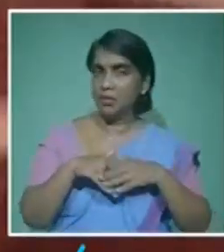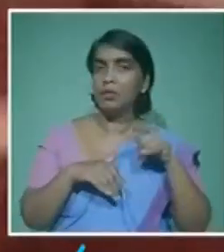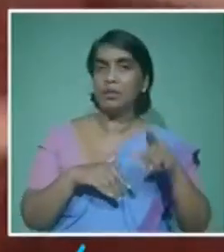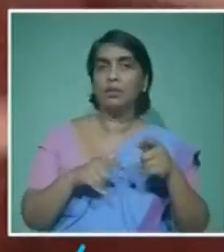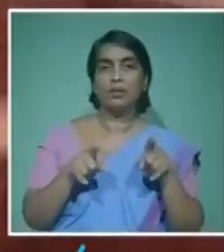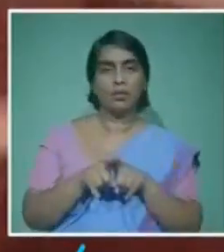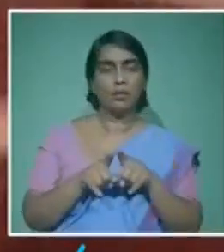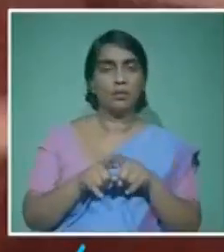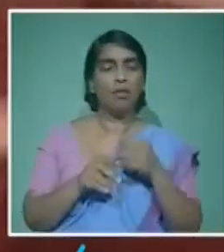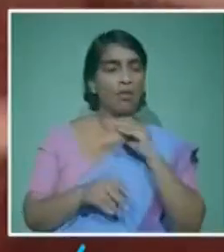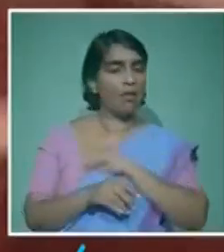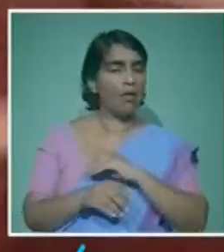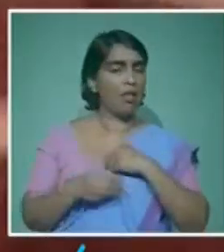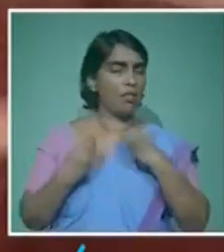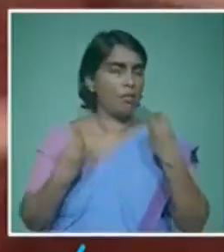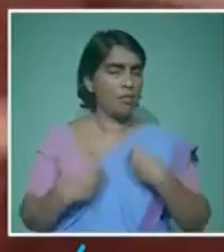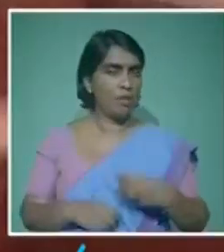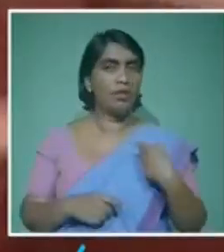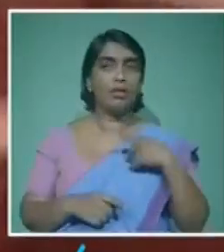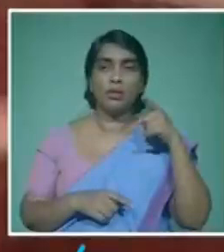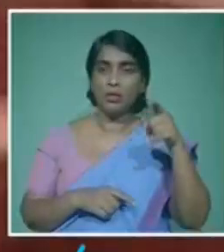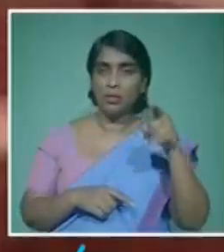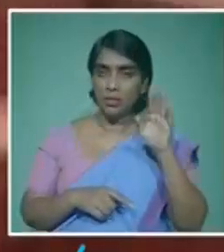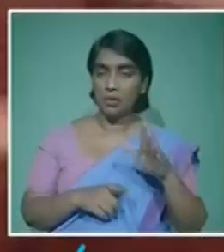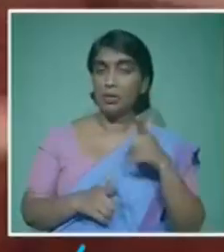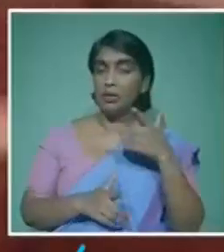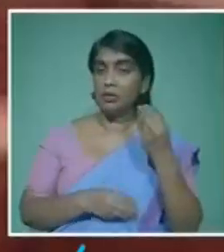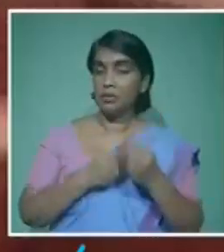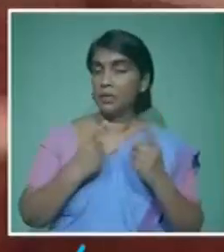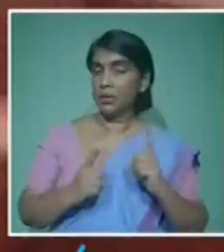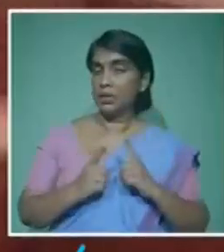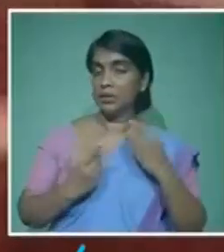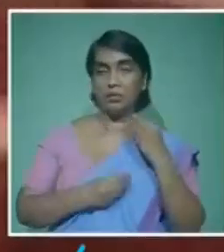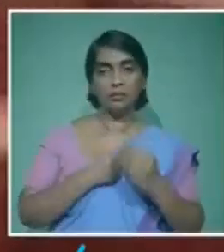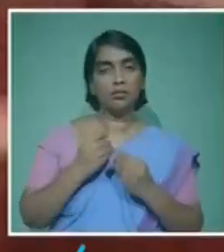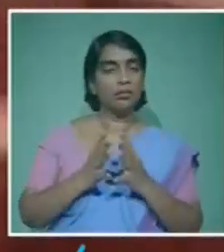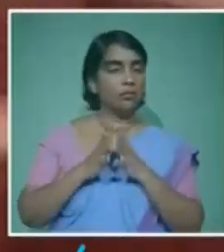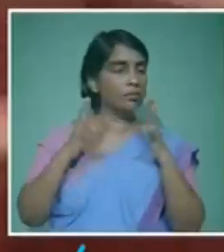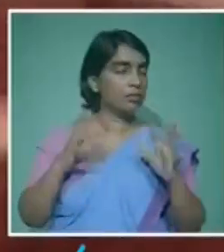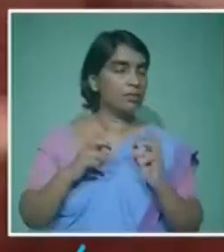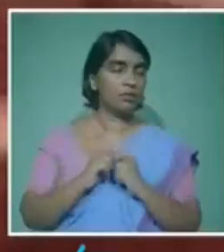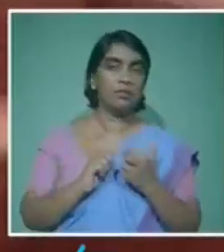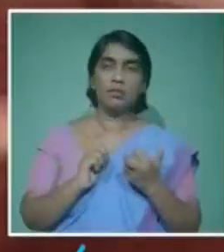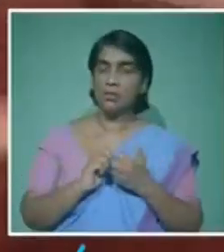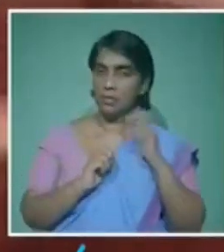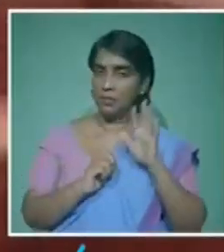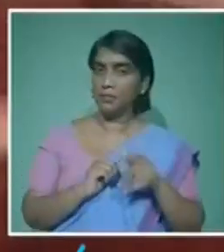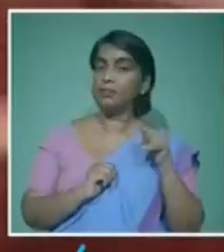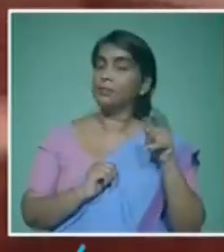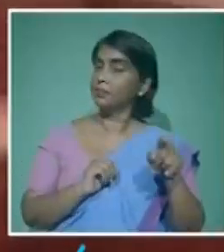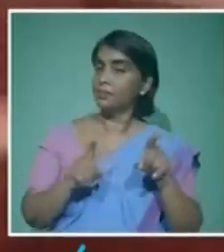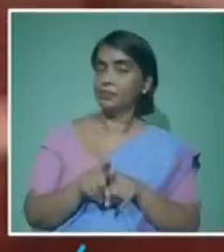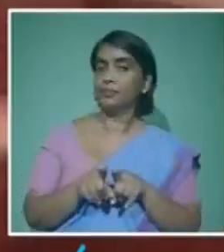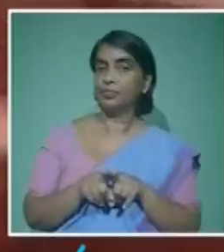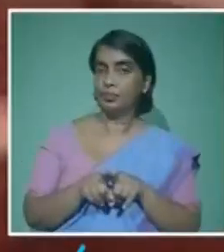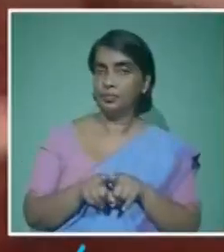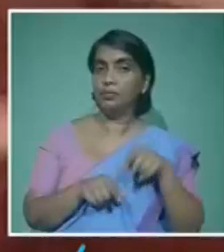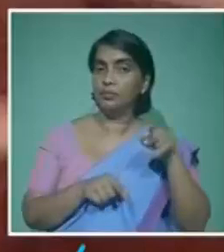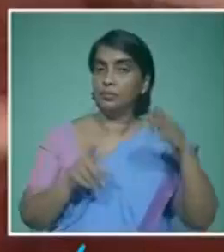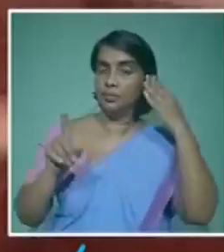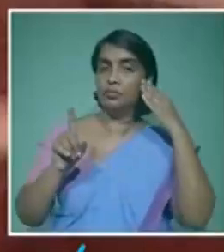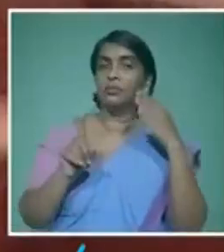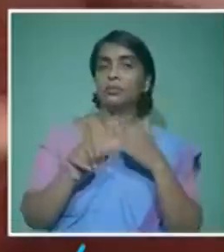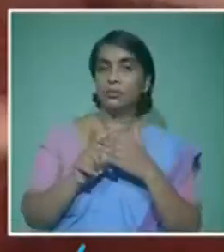கடற்தொழிலாளர்களின் வாழ்வாதாரம் பாரிய பாதிப்புகளுக்கு உள்ளாகி வருகின்றமை குறிப்பிடத்தக்கது. அந்த வகையில் இவ்விடயம் குறித்து நாம்